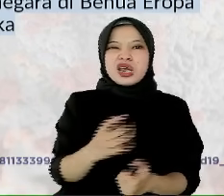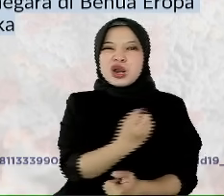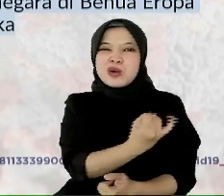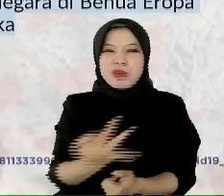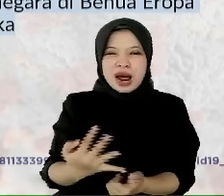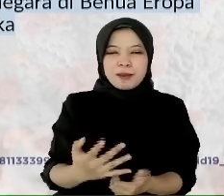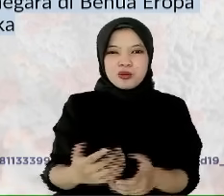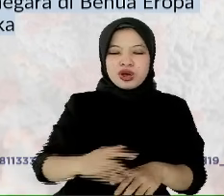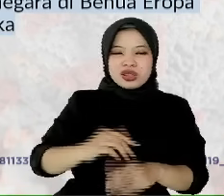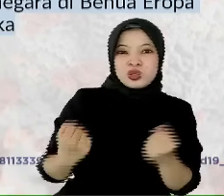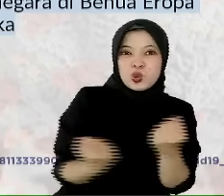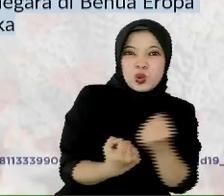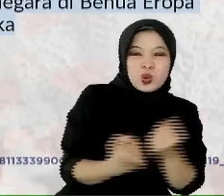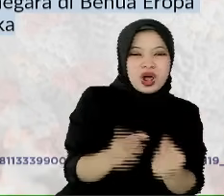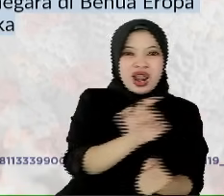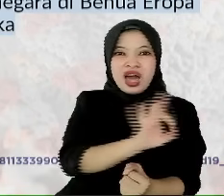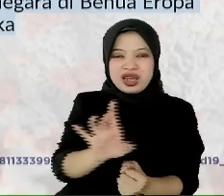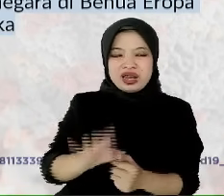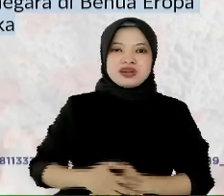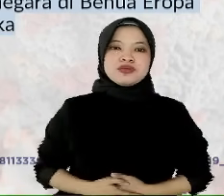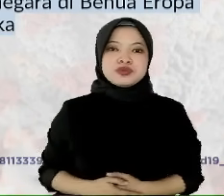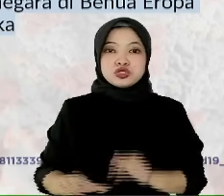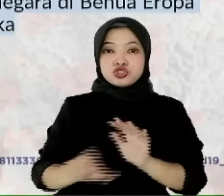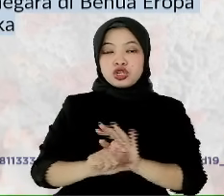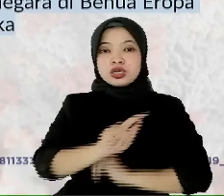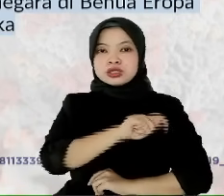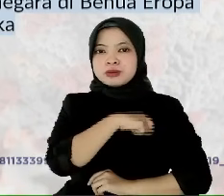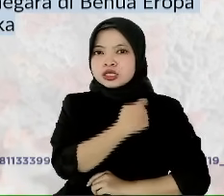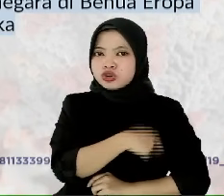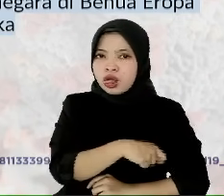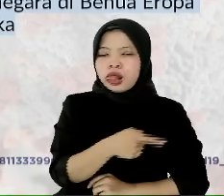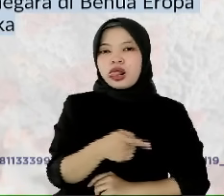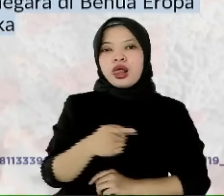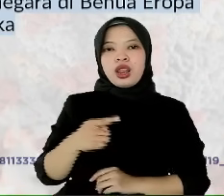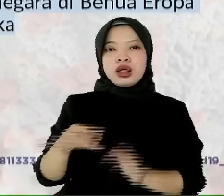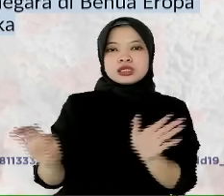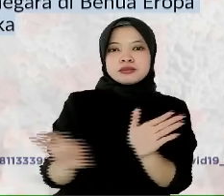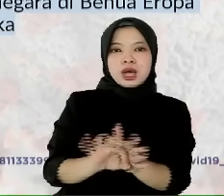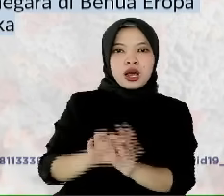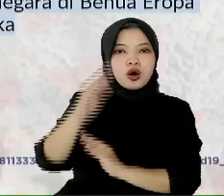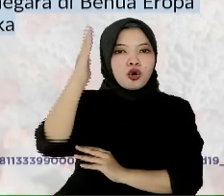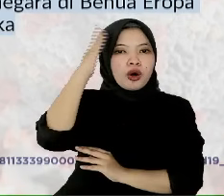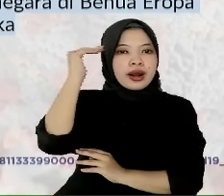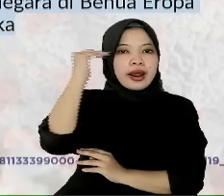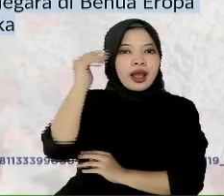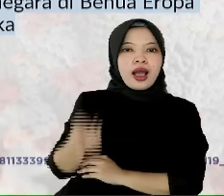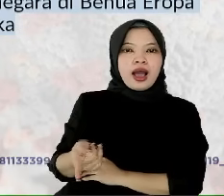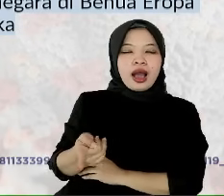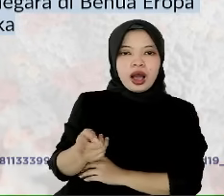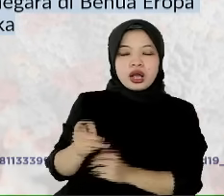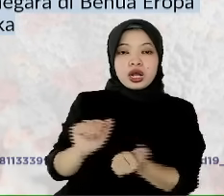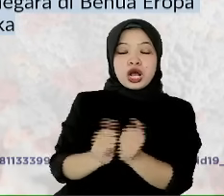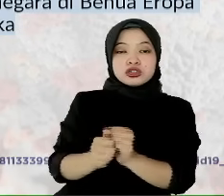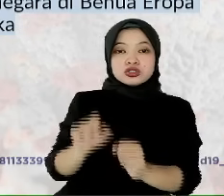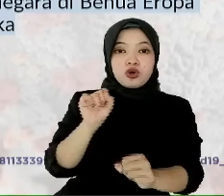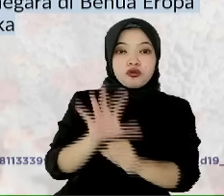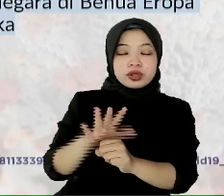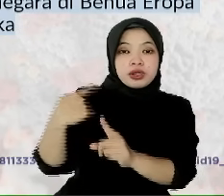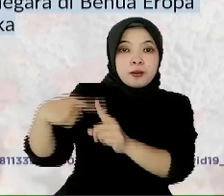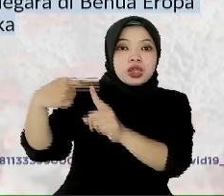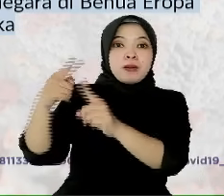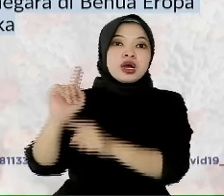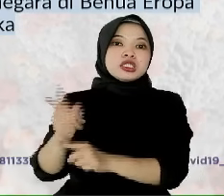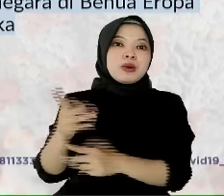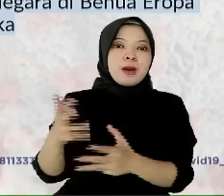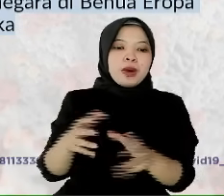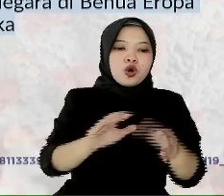impor. Sedangkan di Spanyol, Jepang, dan Korea Selatan, peningkatan signifikan terjadi akibat